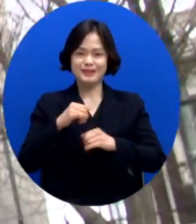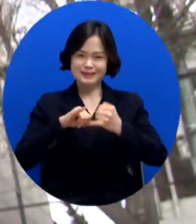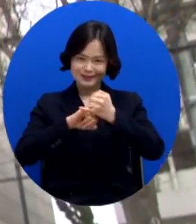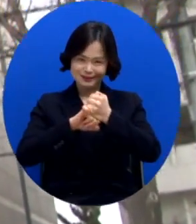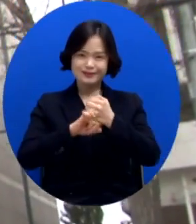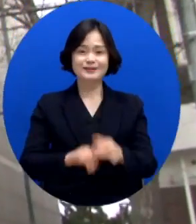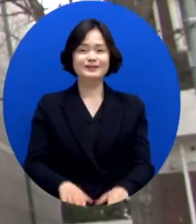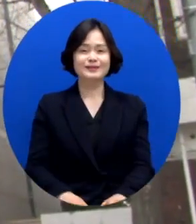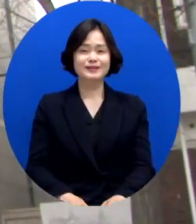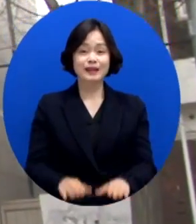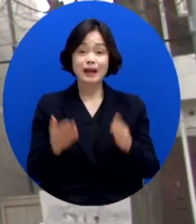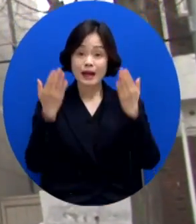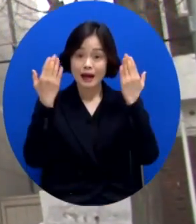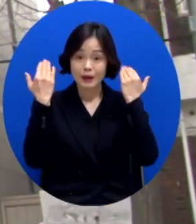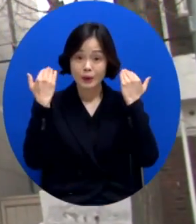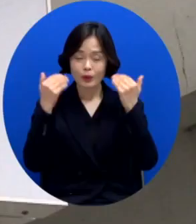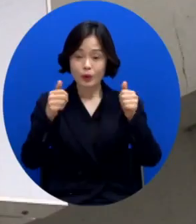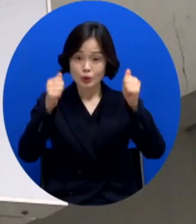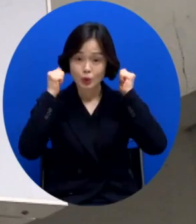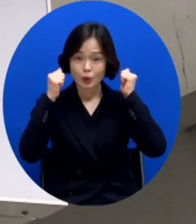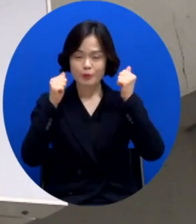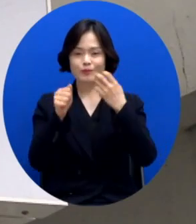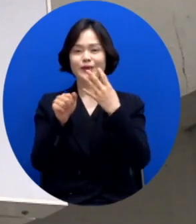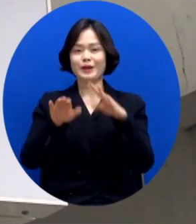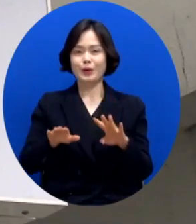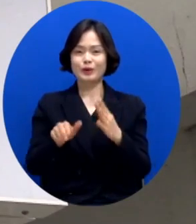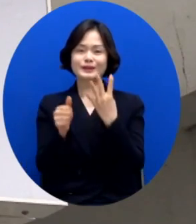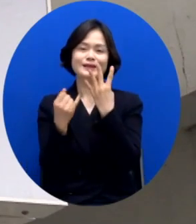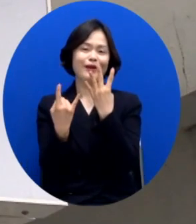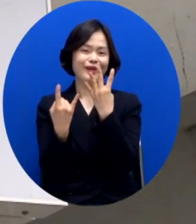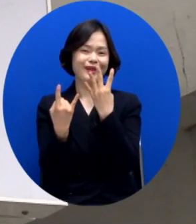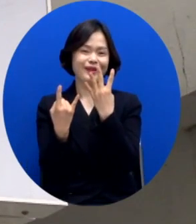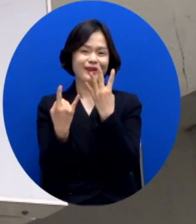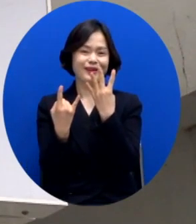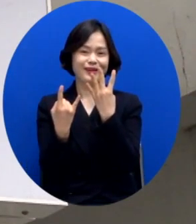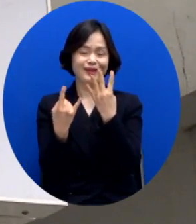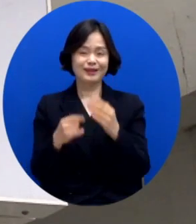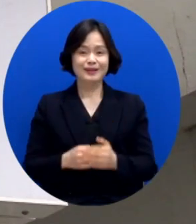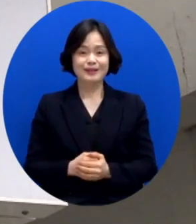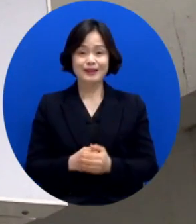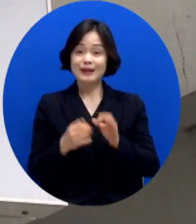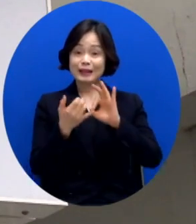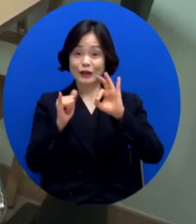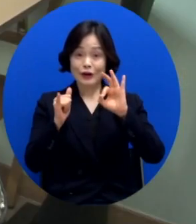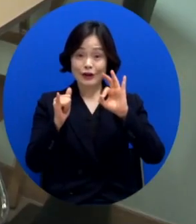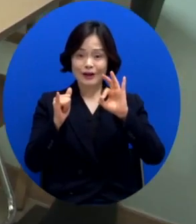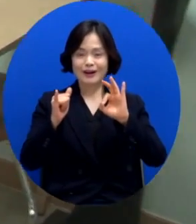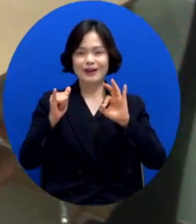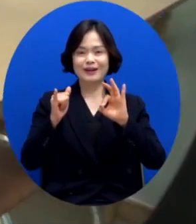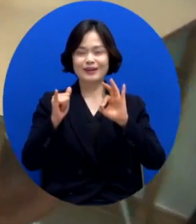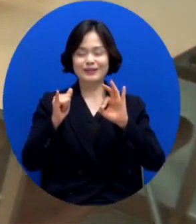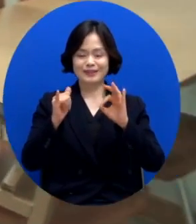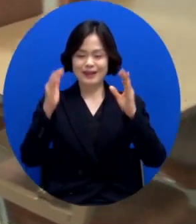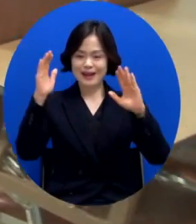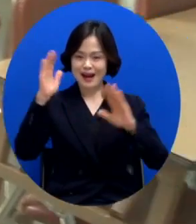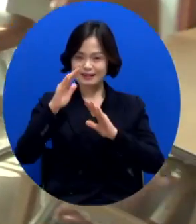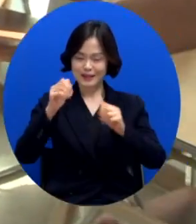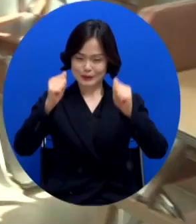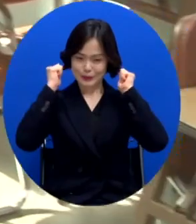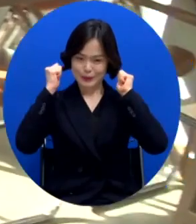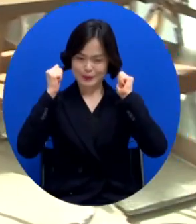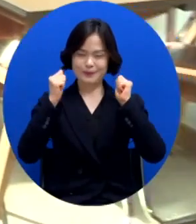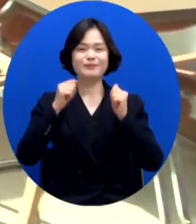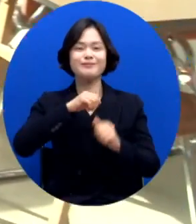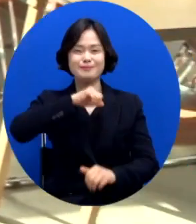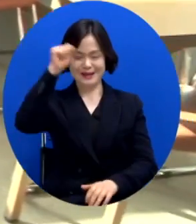남북사랑학교는 이번에 네 번째 졸업생, 통일시대의 자양분이 될 10명의 학생들을 우리 사회에 내놓게